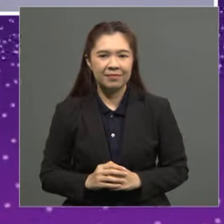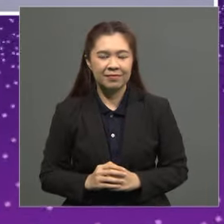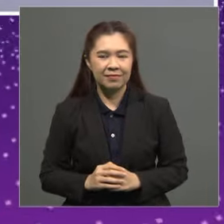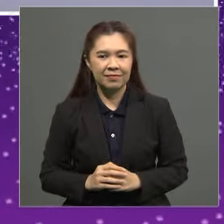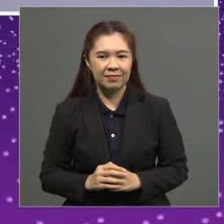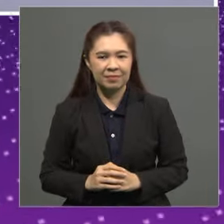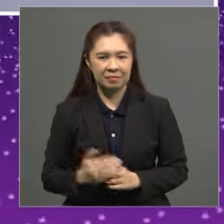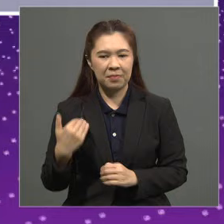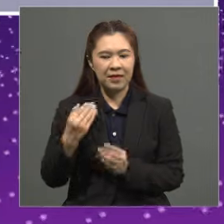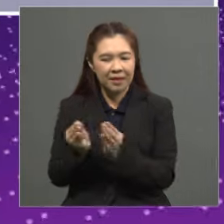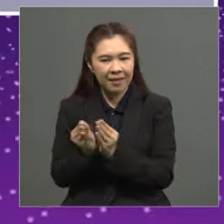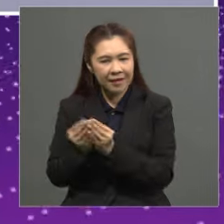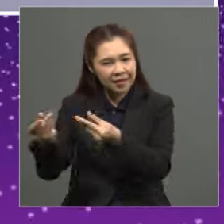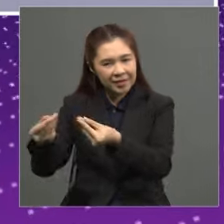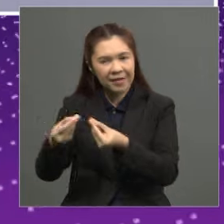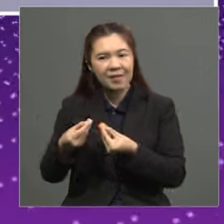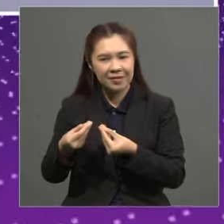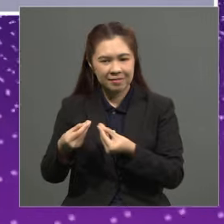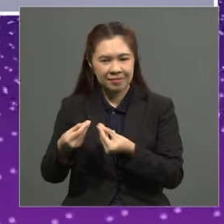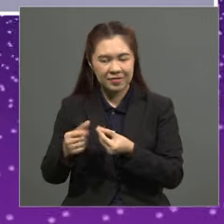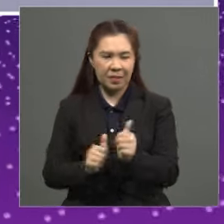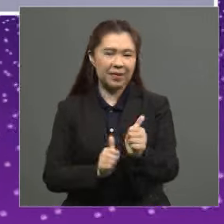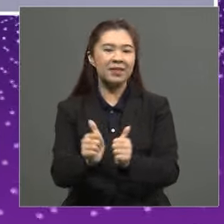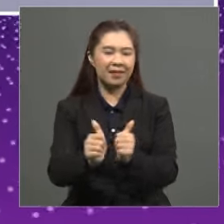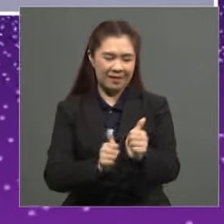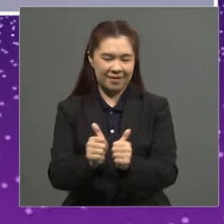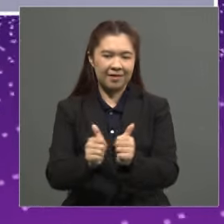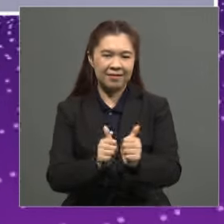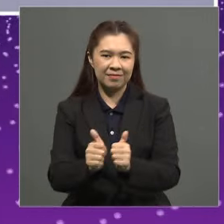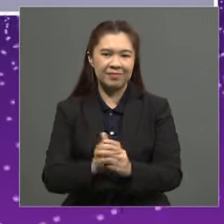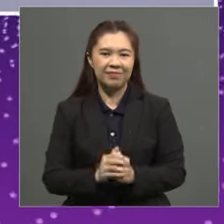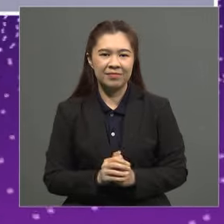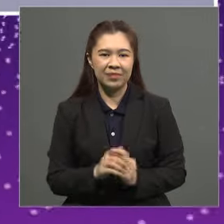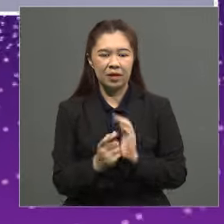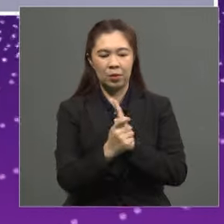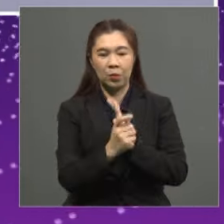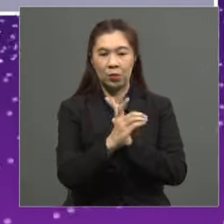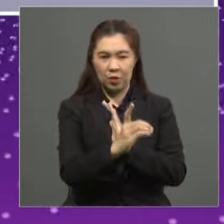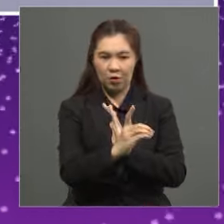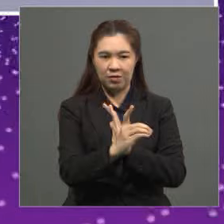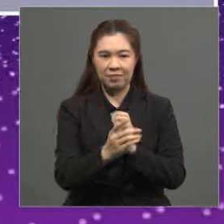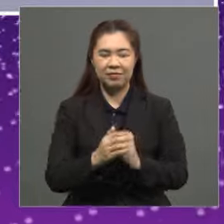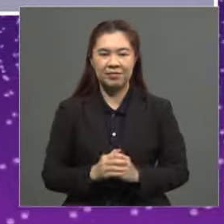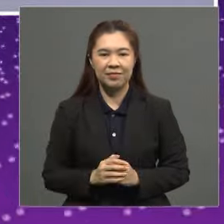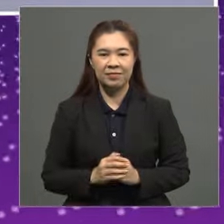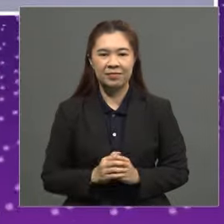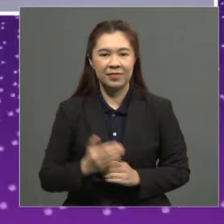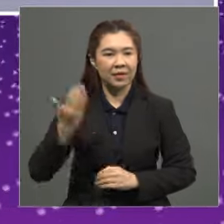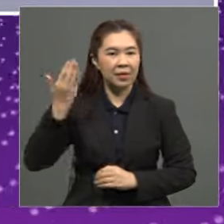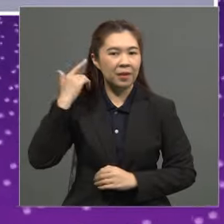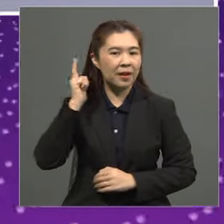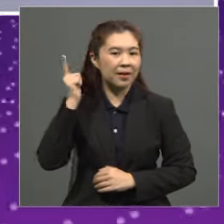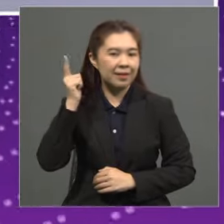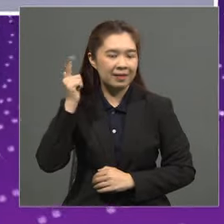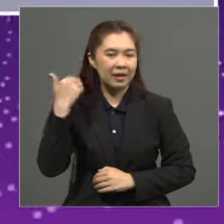จะดึงคะแนนเสียงให้ได้มากที่สุดก็เลยถือว่าเป็นศึกใหญ่นะครับอย่างที่อุดรธานมีอย่างที่บอกไปตั้งแต่อดีตนายกทักษิณลง